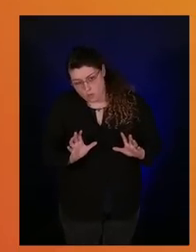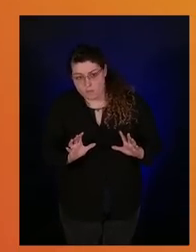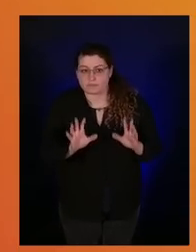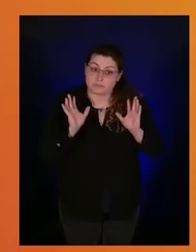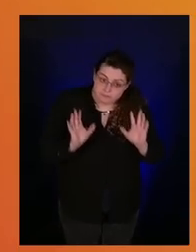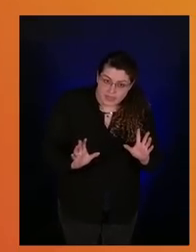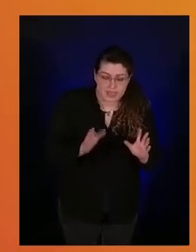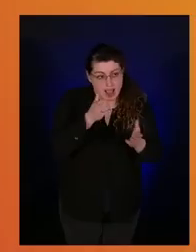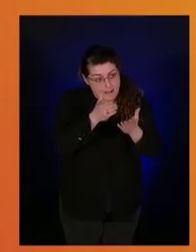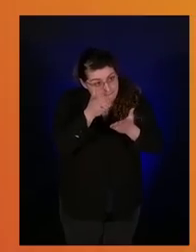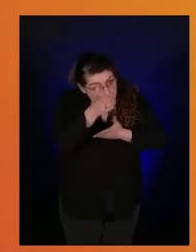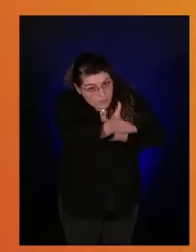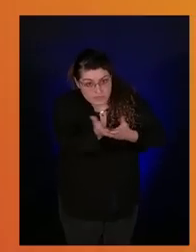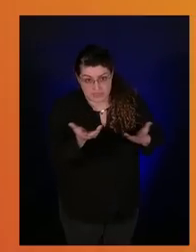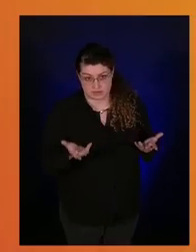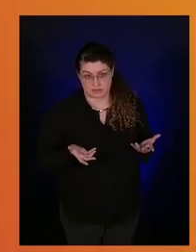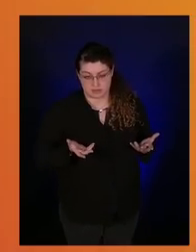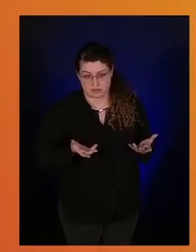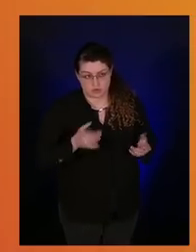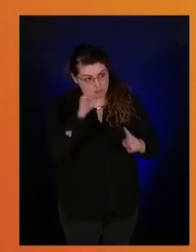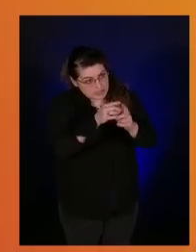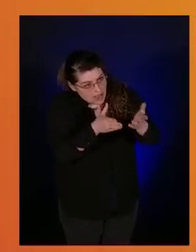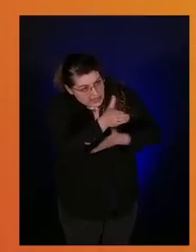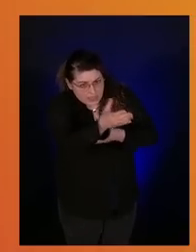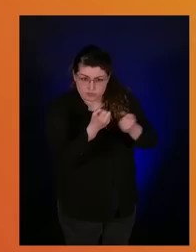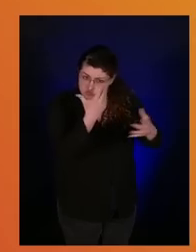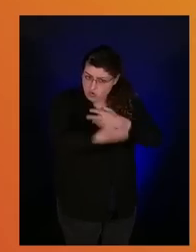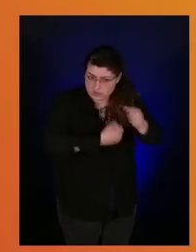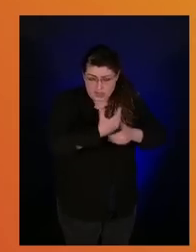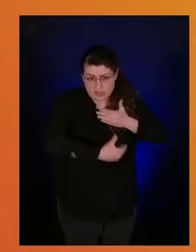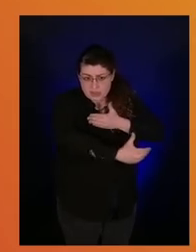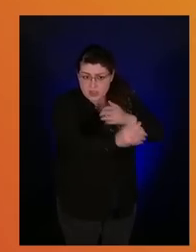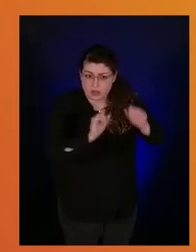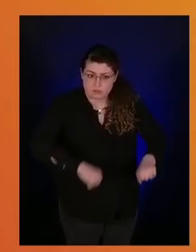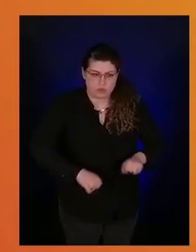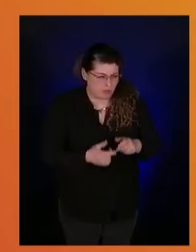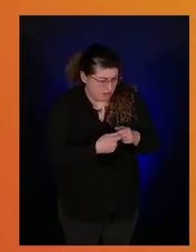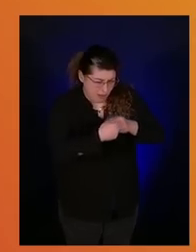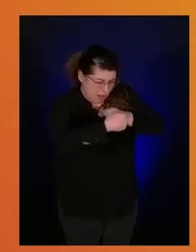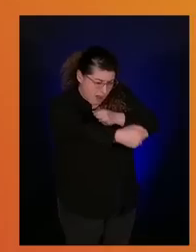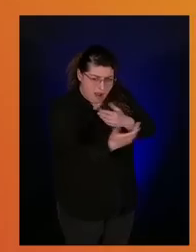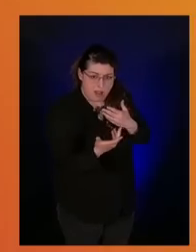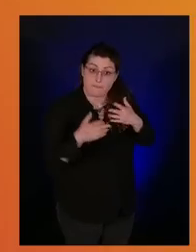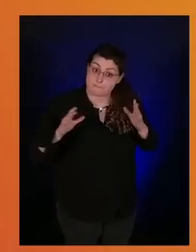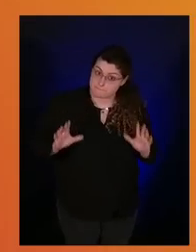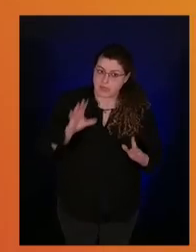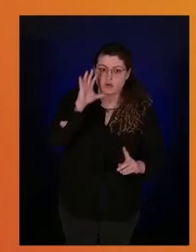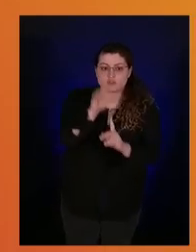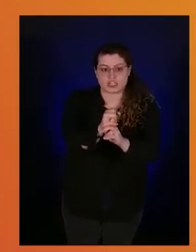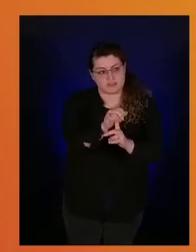se donner des perspectives, peut-être sur plusieurs années, ça peut être long, mais l'objectif c'est